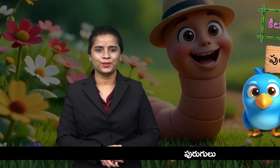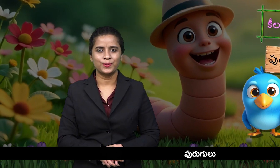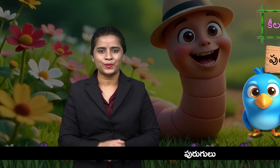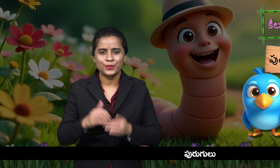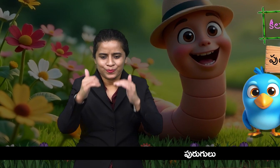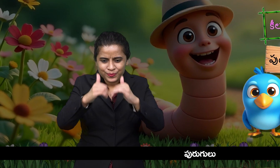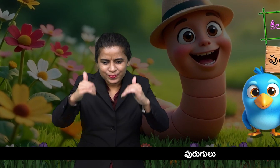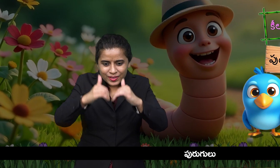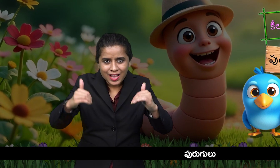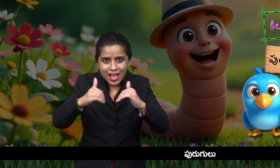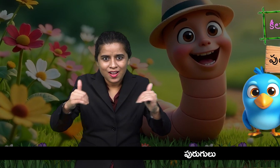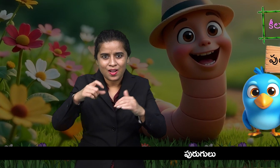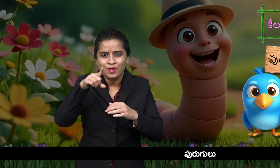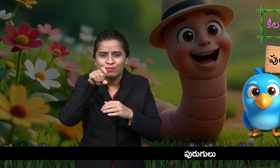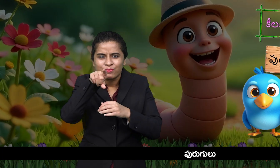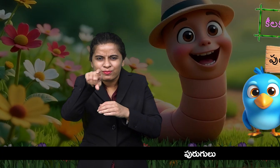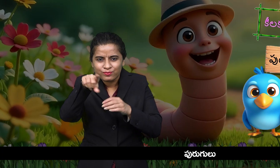పురుగులు,